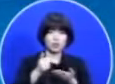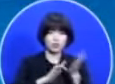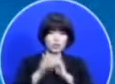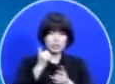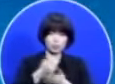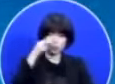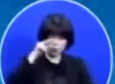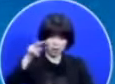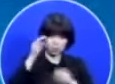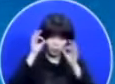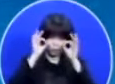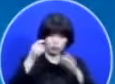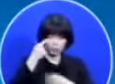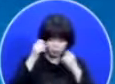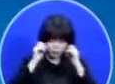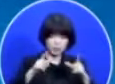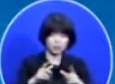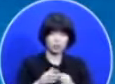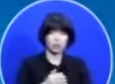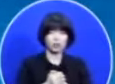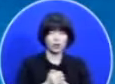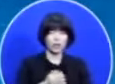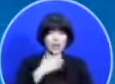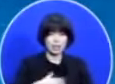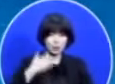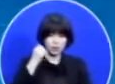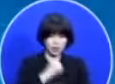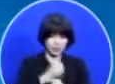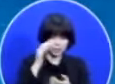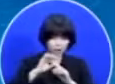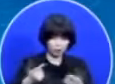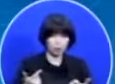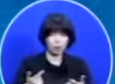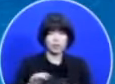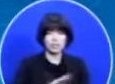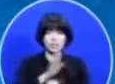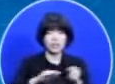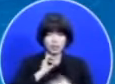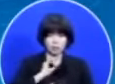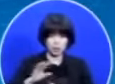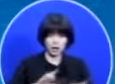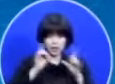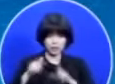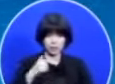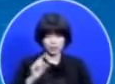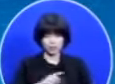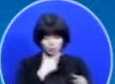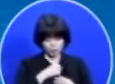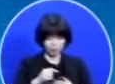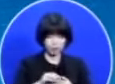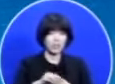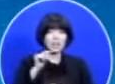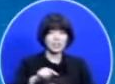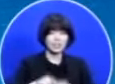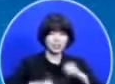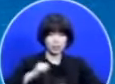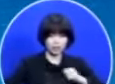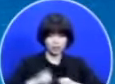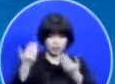바라보는 눈을 분명하게 뜻이고 염려 하지 아니하고 사랑만 하며 살기를 원합니다 그리 역사의